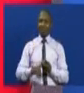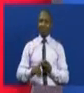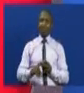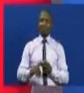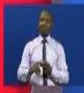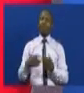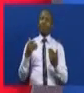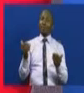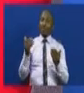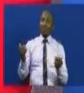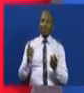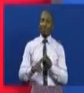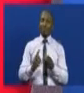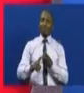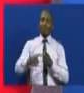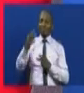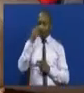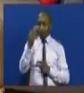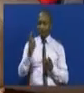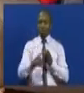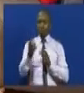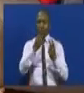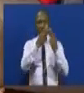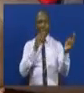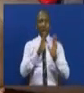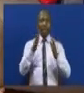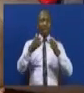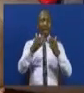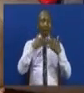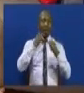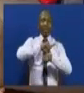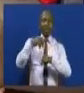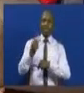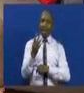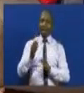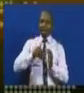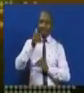Aridhio, hebu sasa tuangalie utabiri wa hali ya hewa kwa saa 24 zijazo.